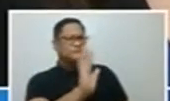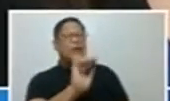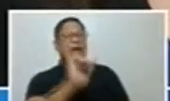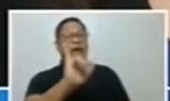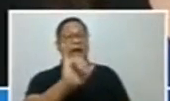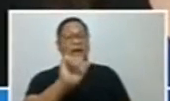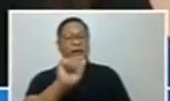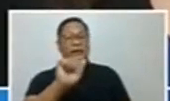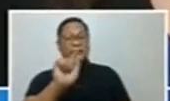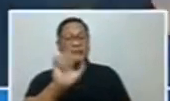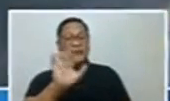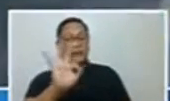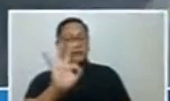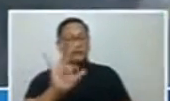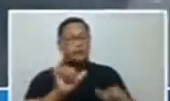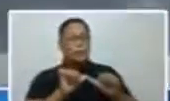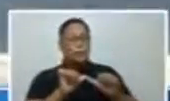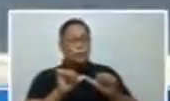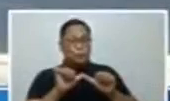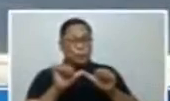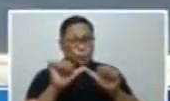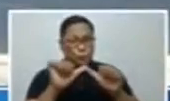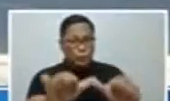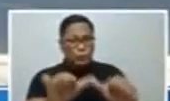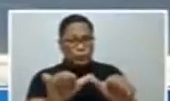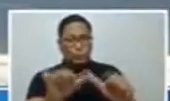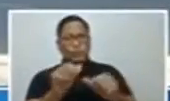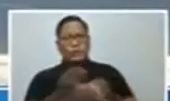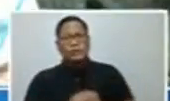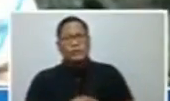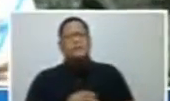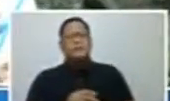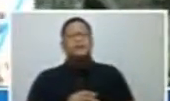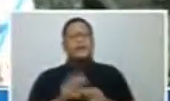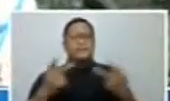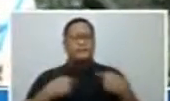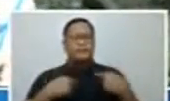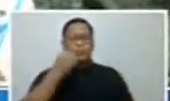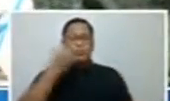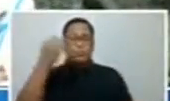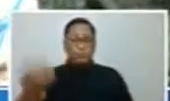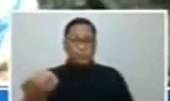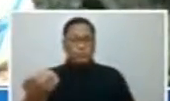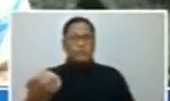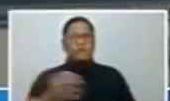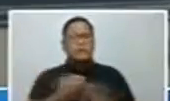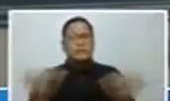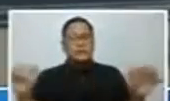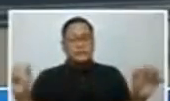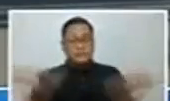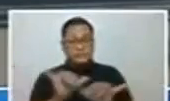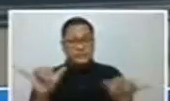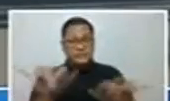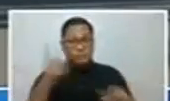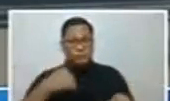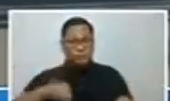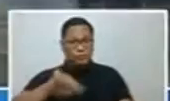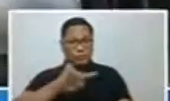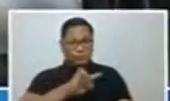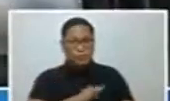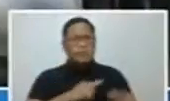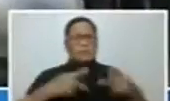It is still early to say or to conclude, Yusef Rakis. Kailangan pa natin munang aralin yung lahat ng mga